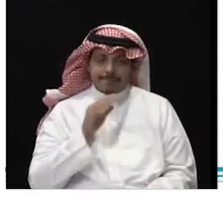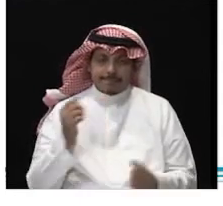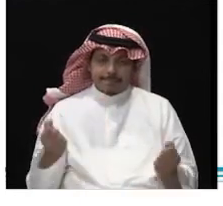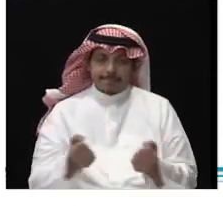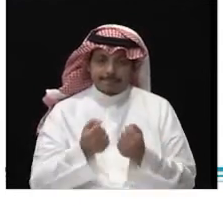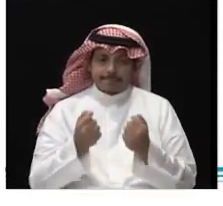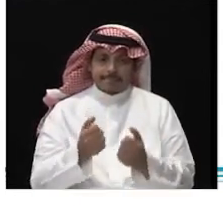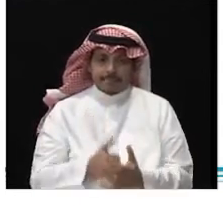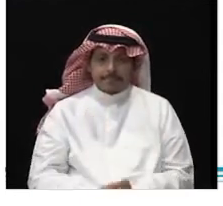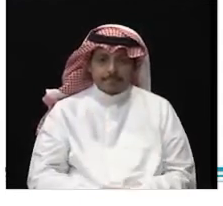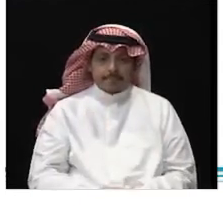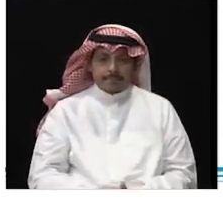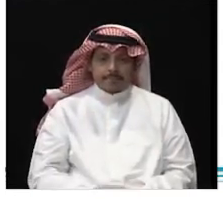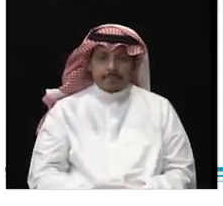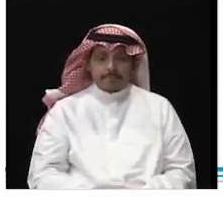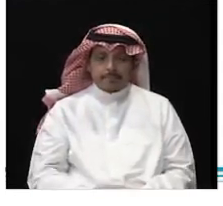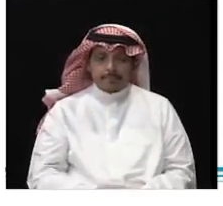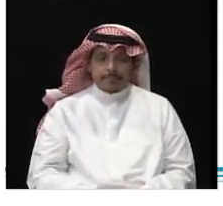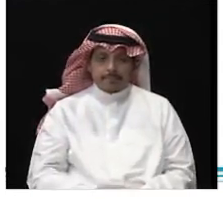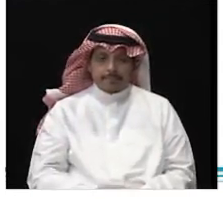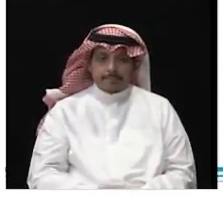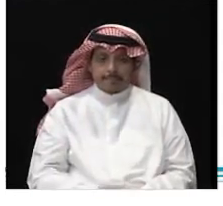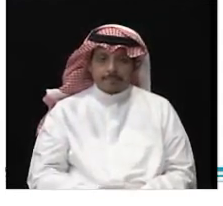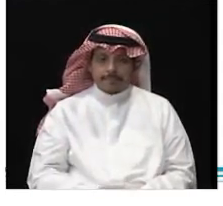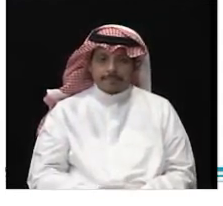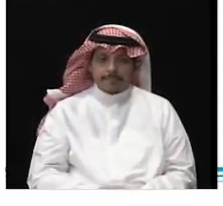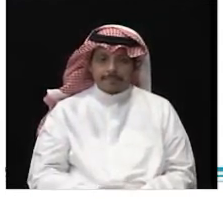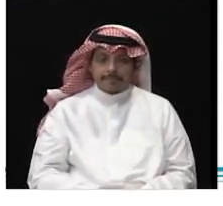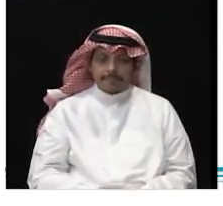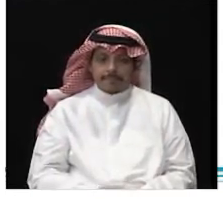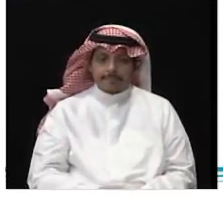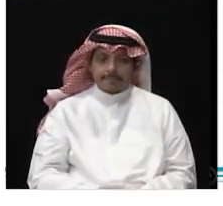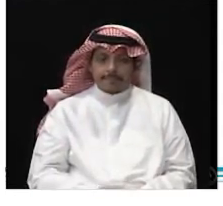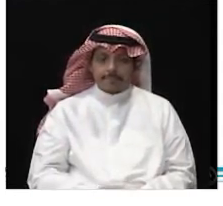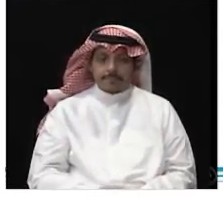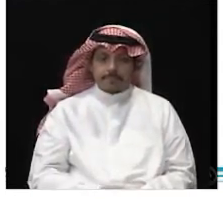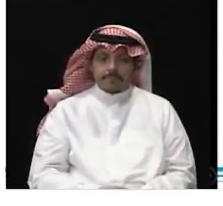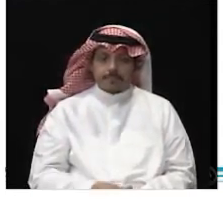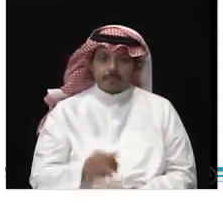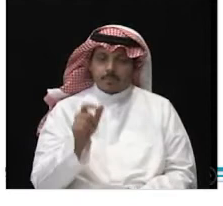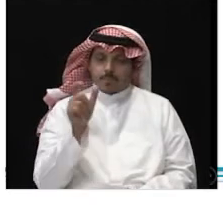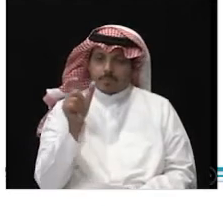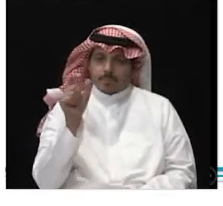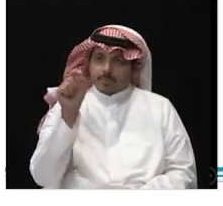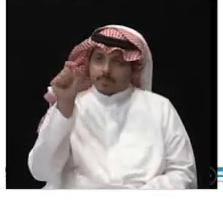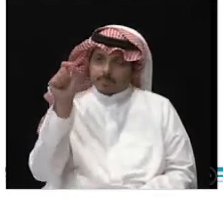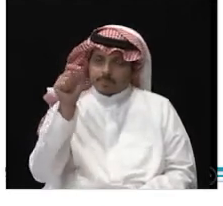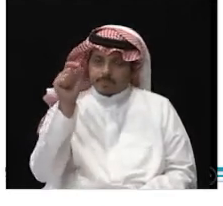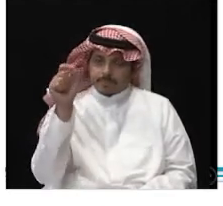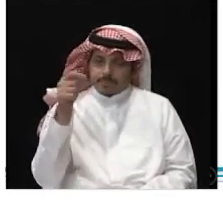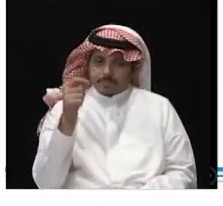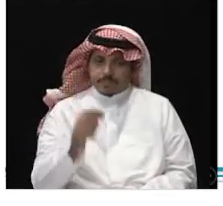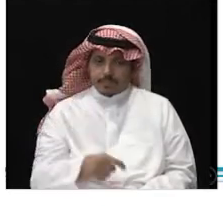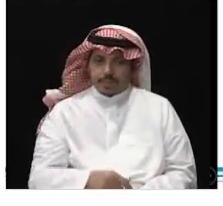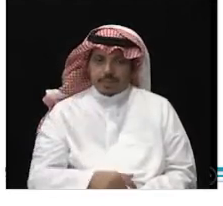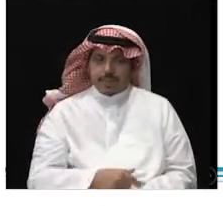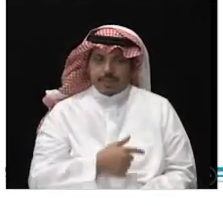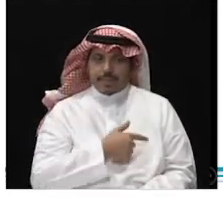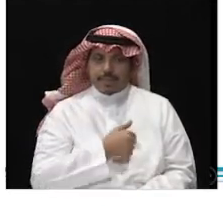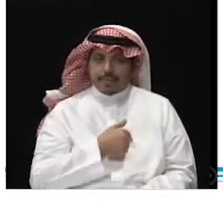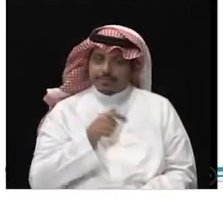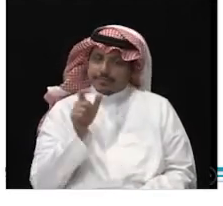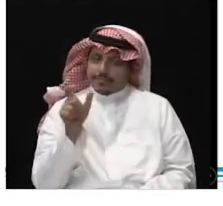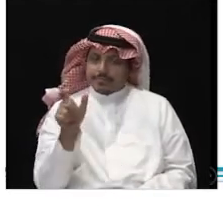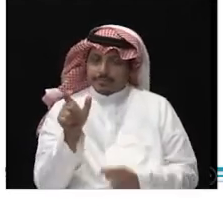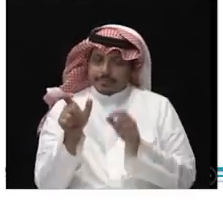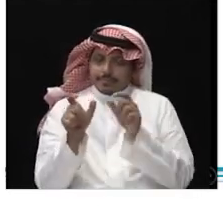التنوين ونرى مدى صحة هذا الكلام. إذا نون ساكنة تلحق آخر الاسم،